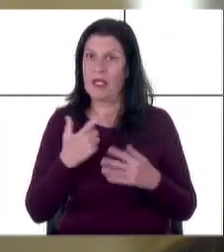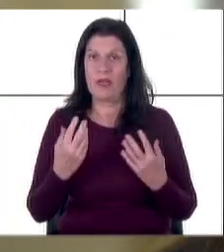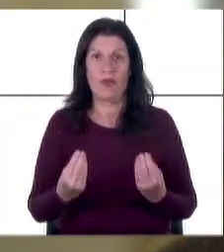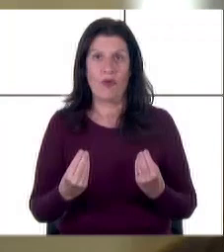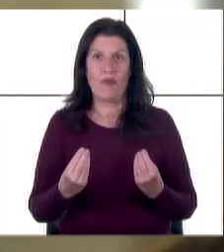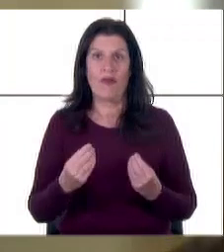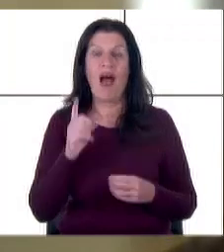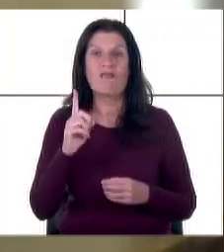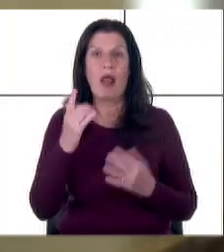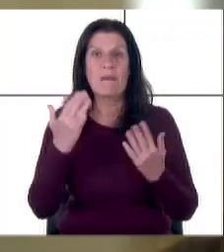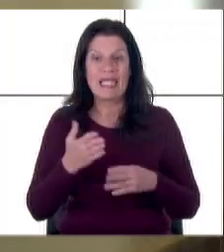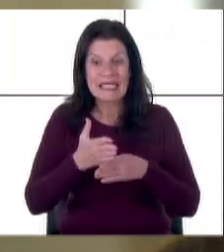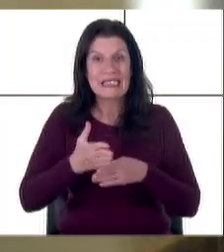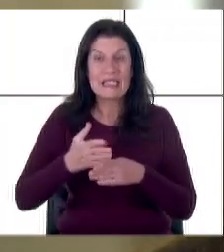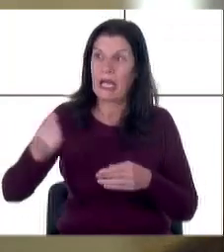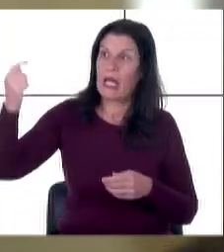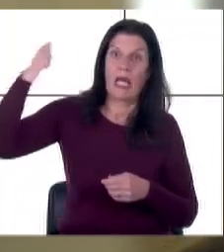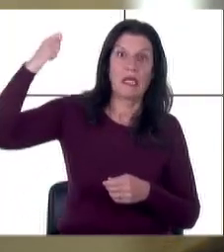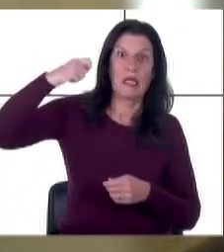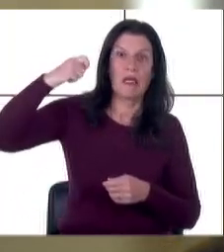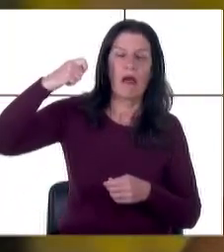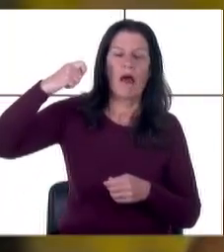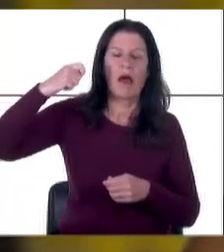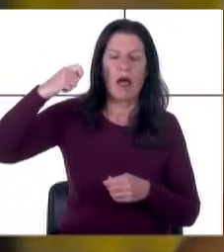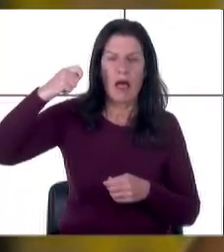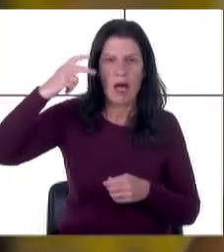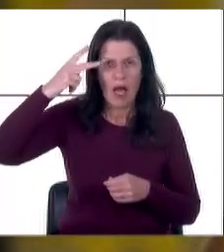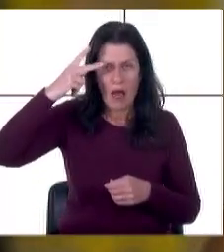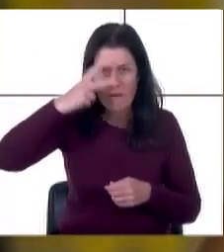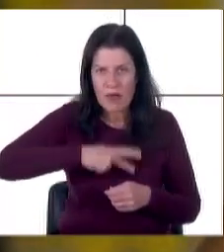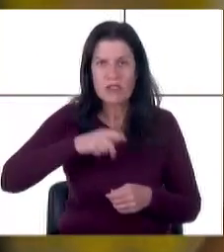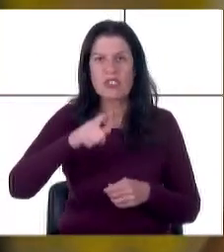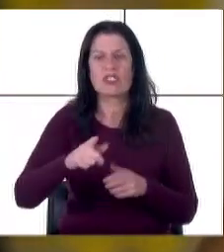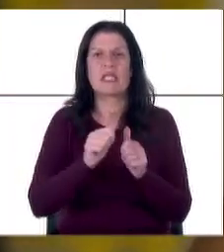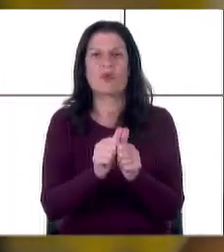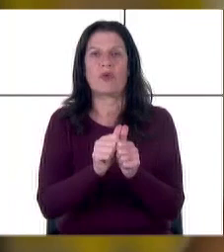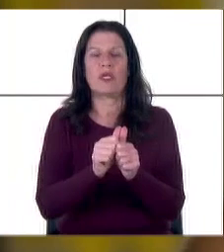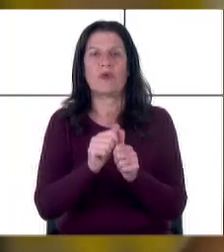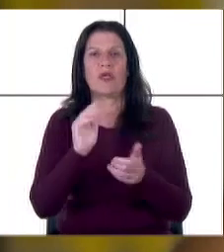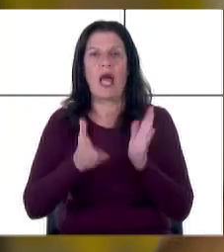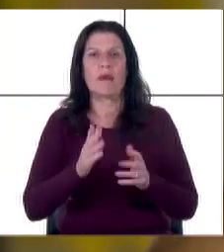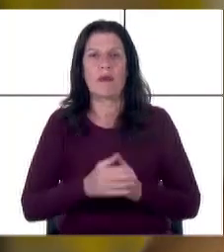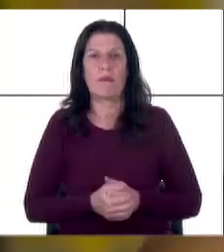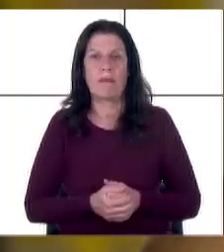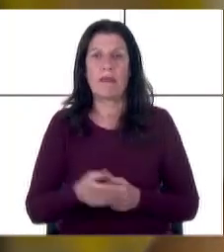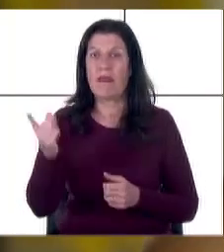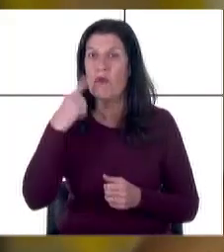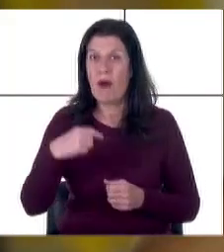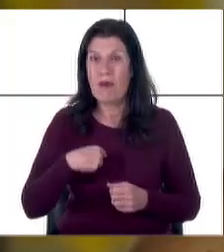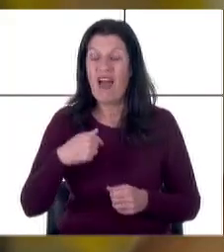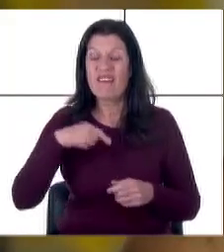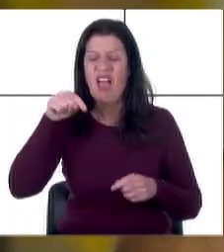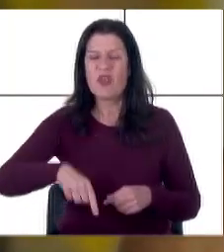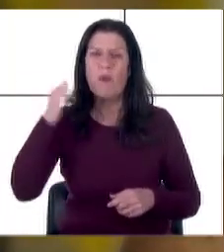סכין, הבנתי שאני נמצאת בזוגיות אלימה. אני היום רוצח אותך, תתקשרי לאימא שלך שתכין